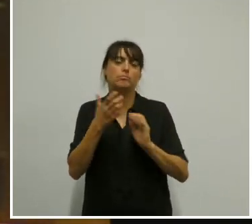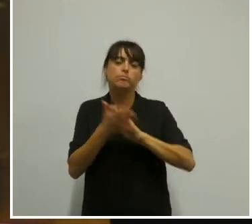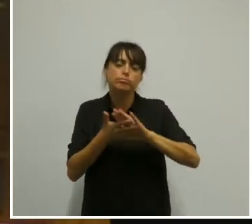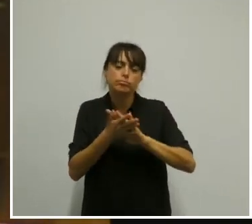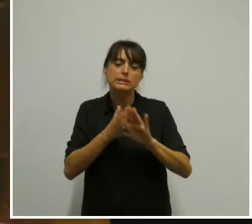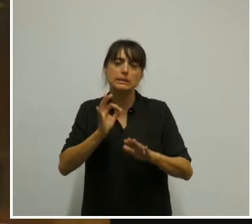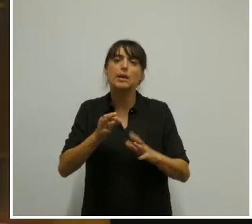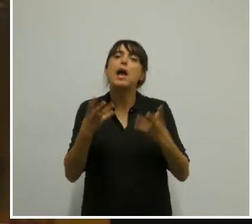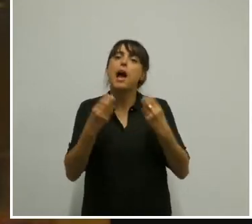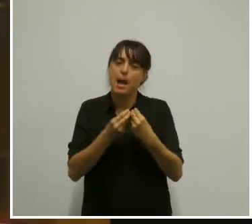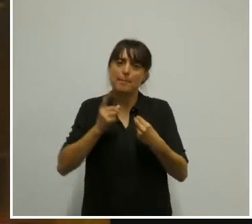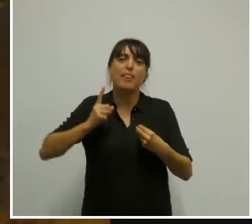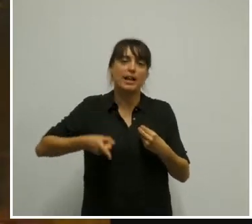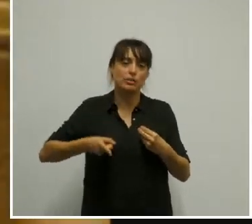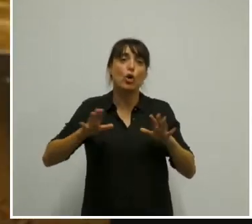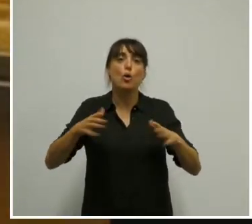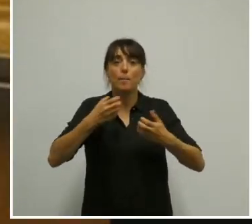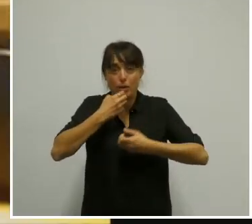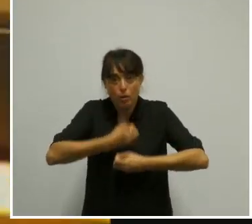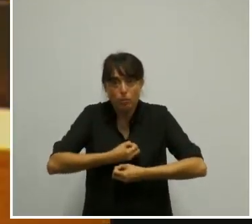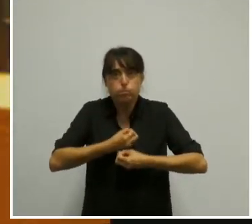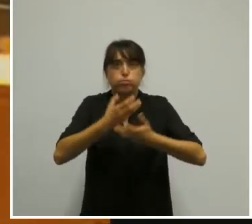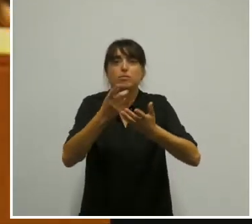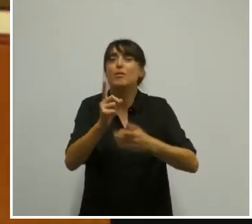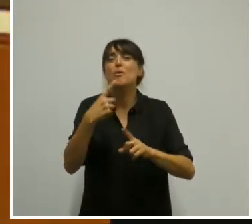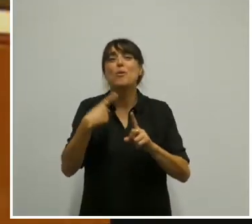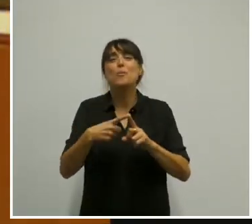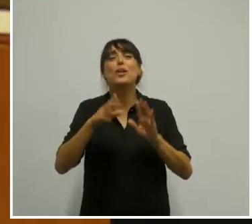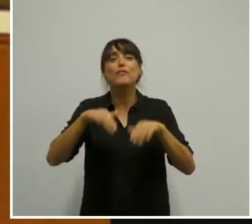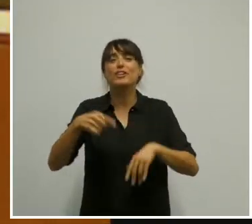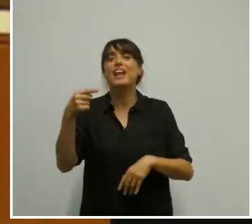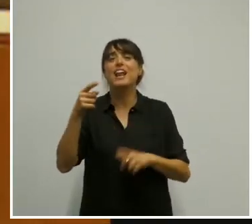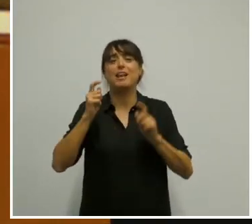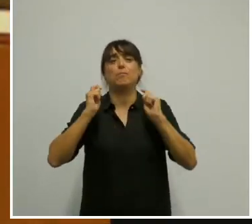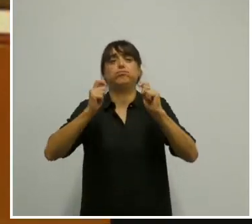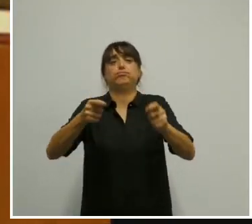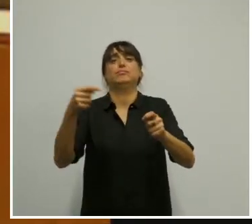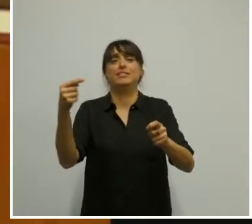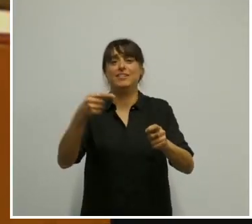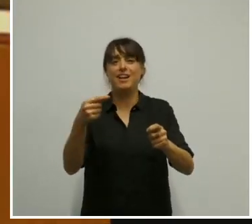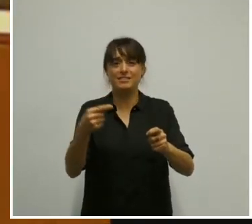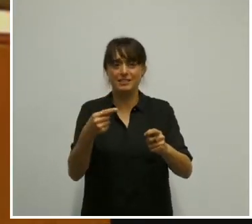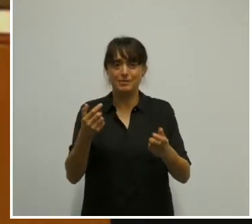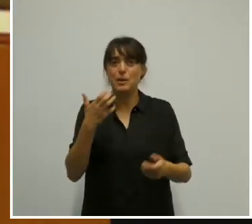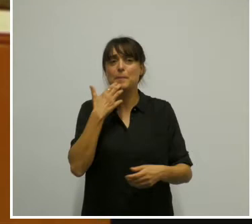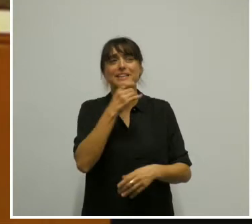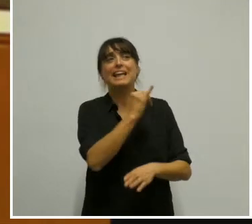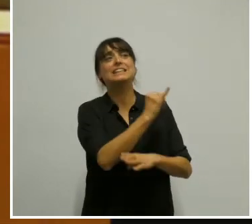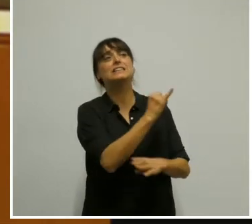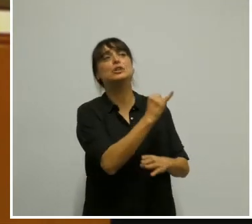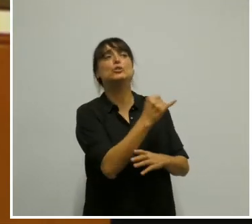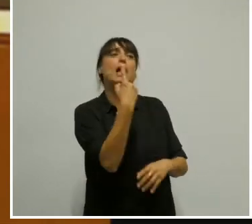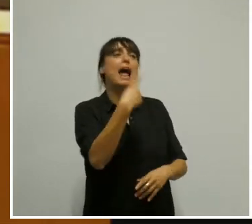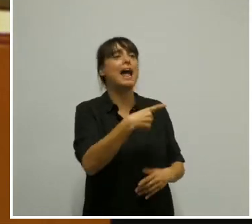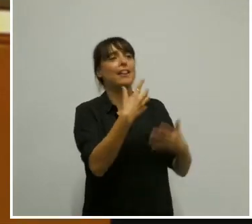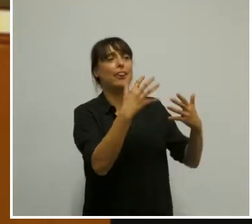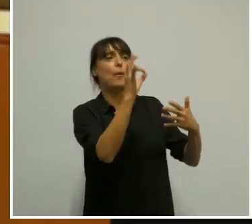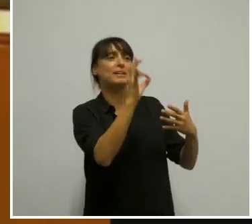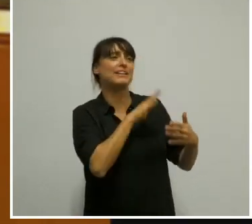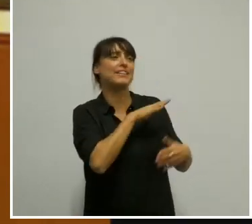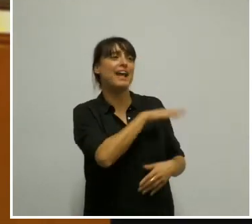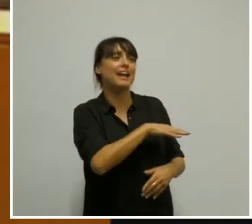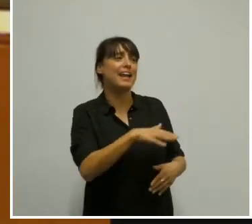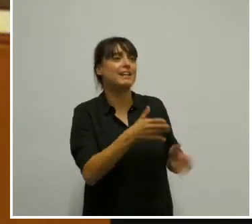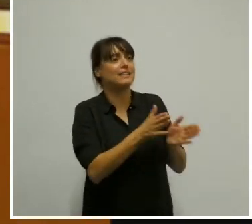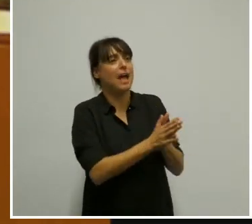ells, però les dades de cada centre de la ciutat no es poden donar. Podem parlar del pla de xoc, de com ha afectat tota